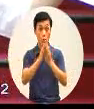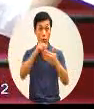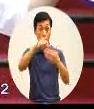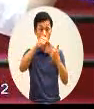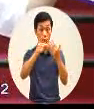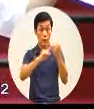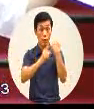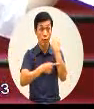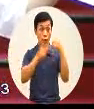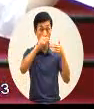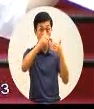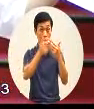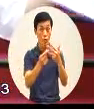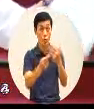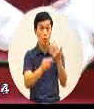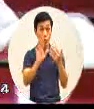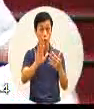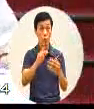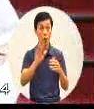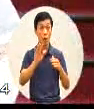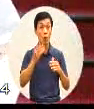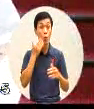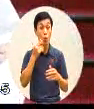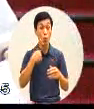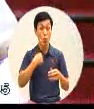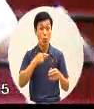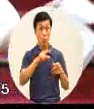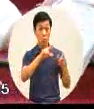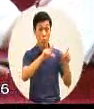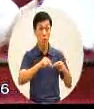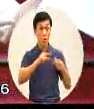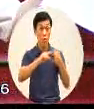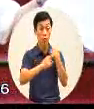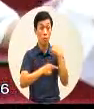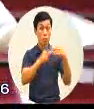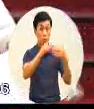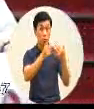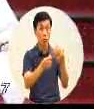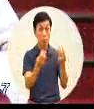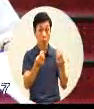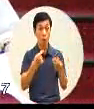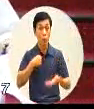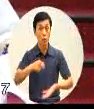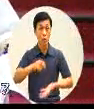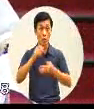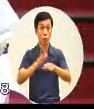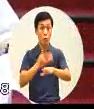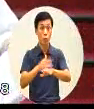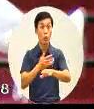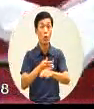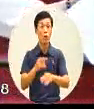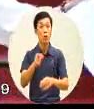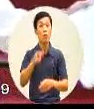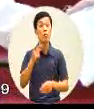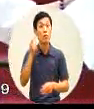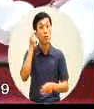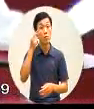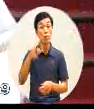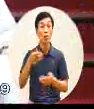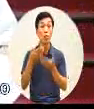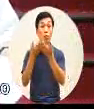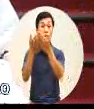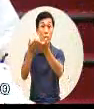你今仔日若无法条依据，我没去讲遐。那你除了说我们立法院去修改嘛，弄按着